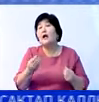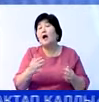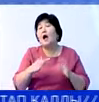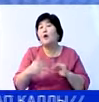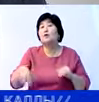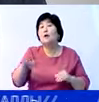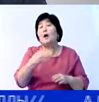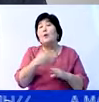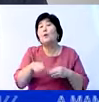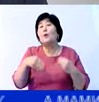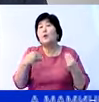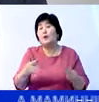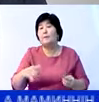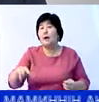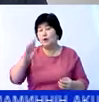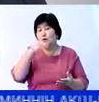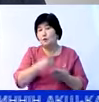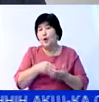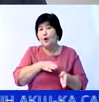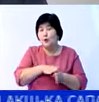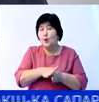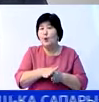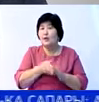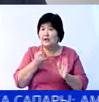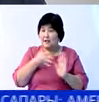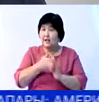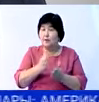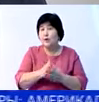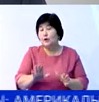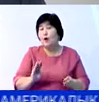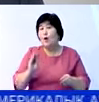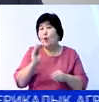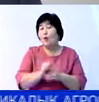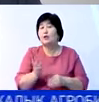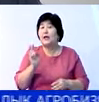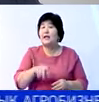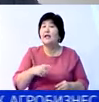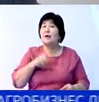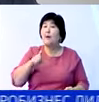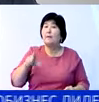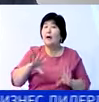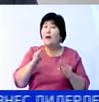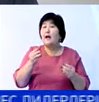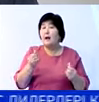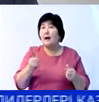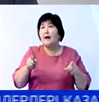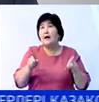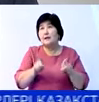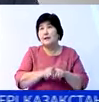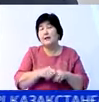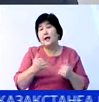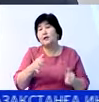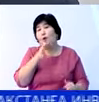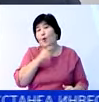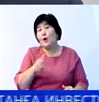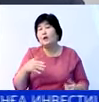аудандар бойынша бөліп беріп, республикалық бюджеттің қаржысын толық игеріп отырмыз. Тек енді қосымша келген мамандар бойынша қаржыларымыз жеткіліксіз болып, қазіргі